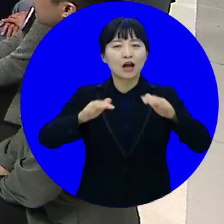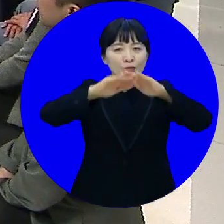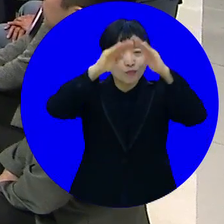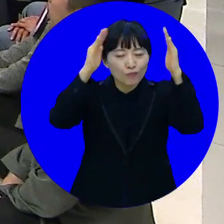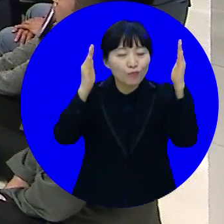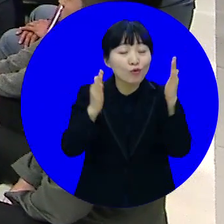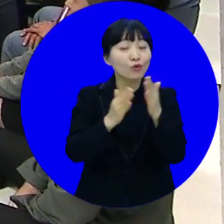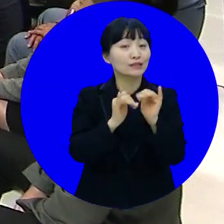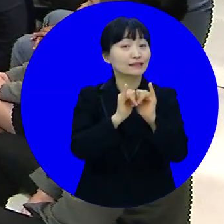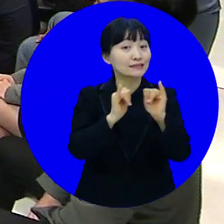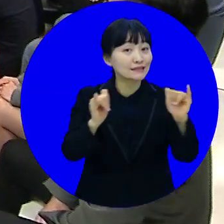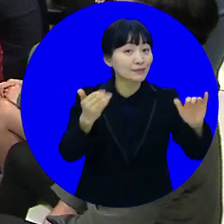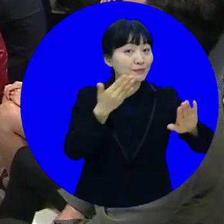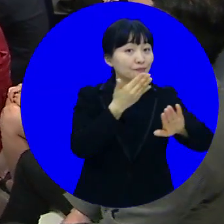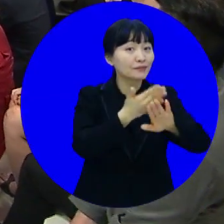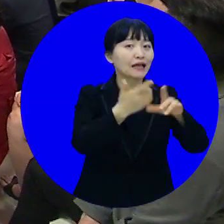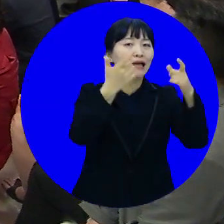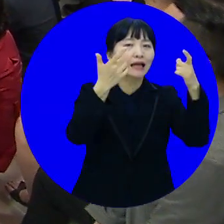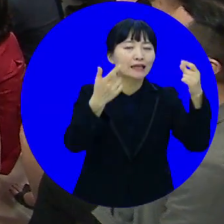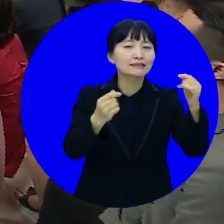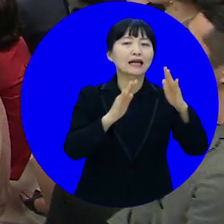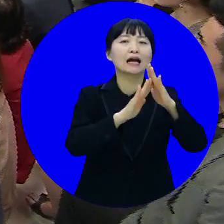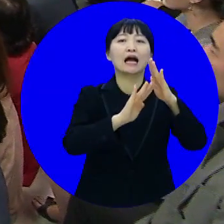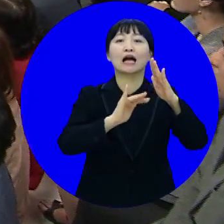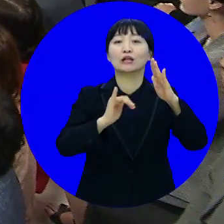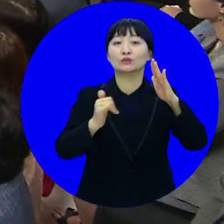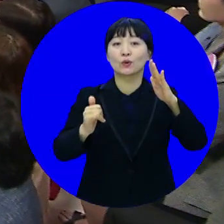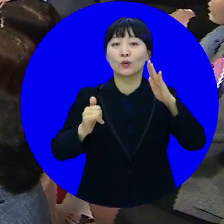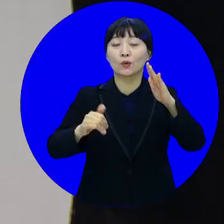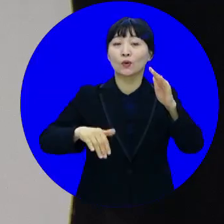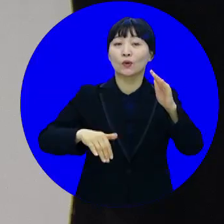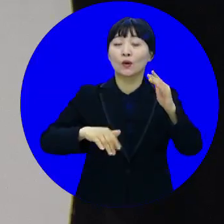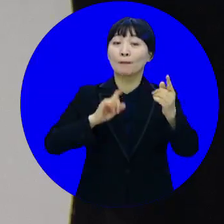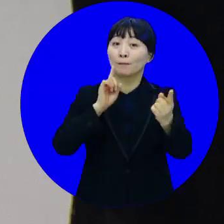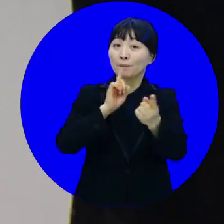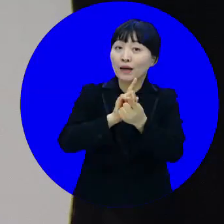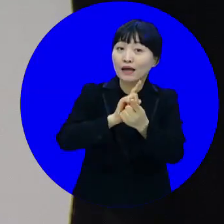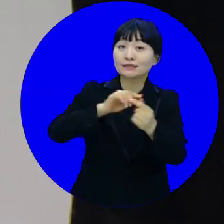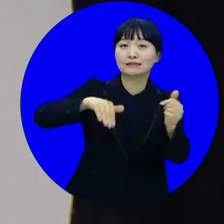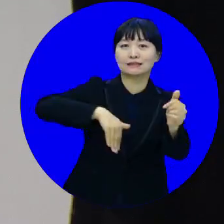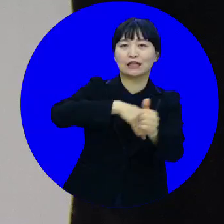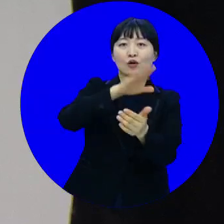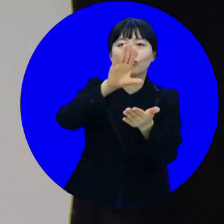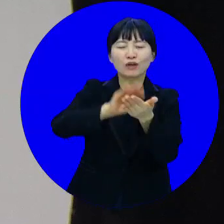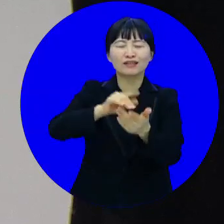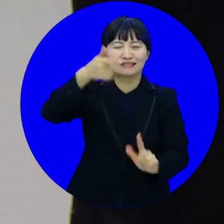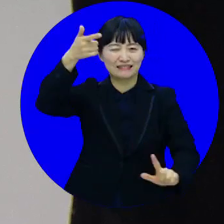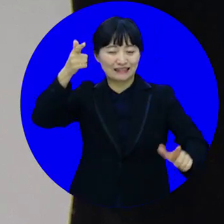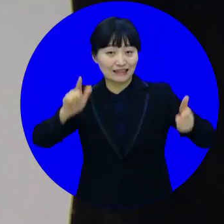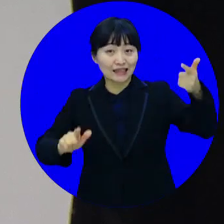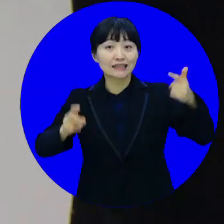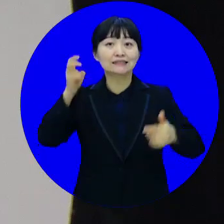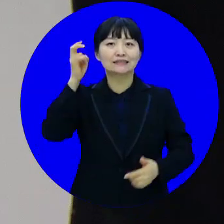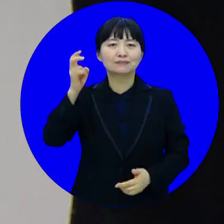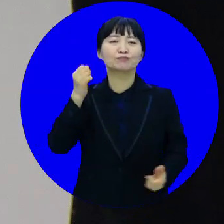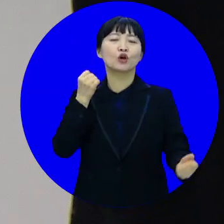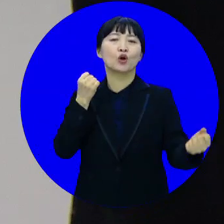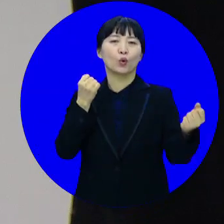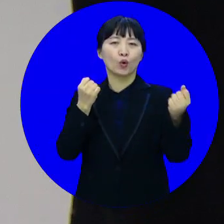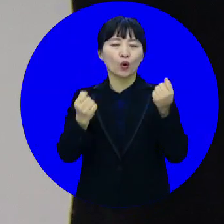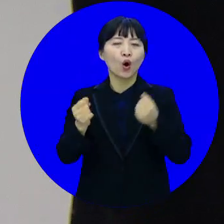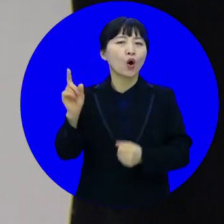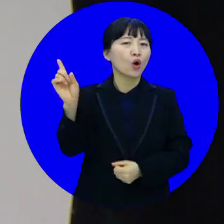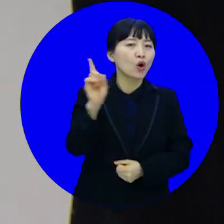세상의 모든 사람들이 다 다르듯이 가족마다 처해진 상황과 문제들이 천차만별일 겁니다. 그럼에도